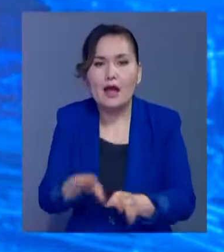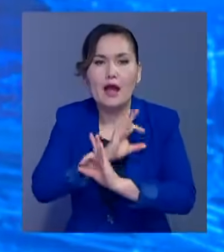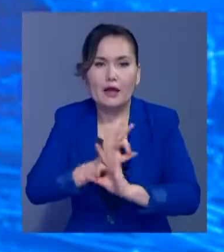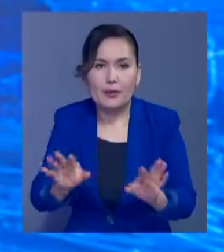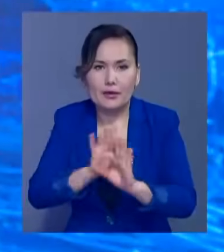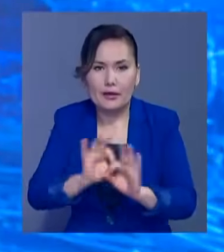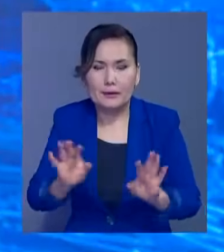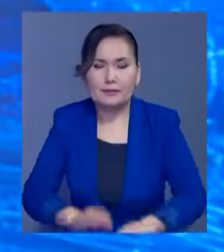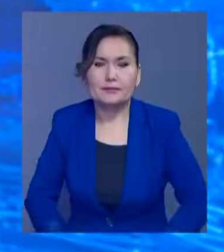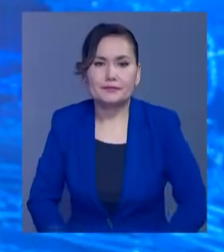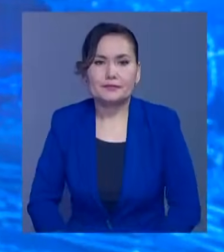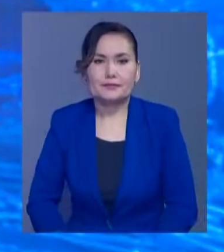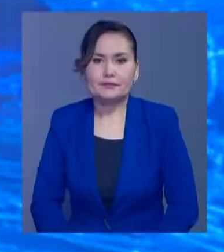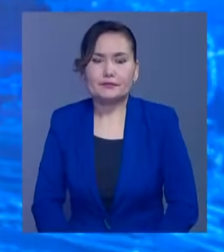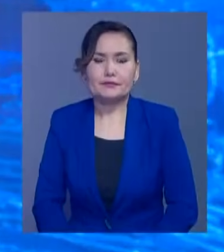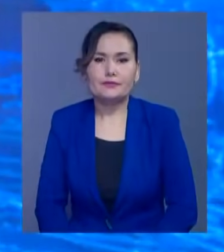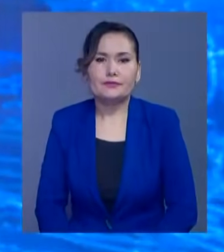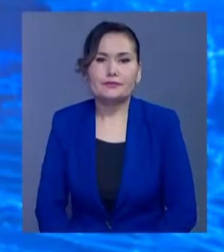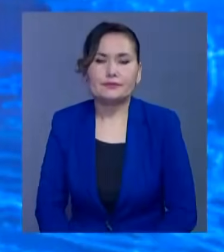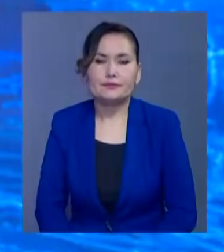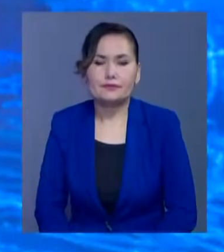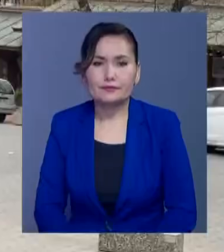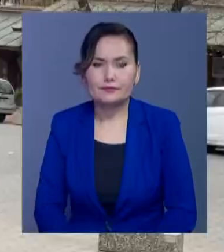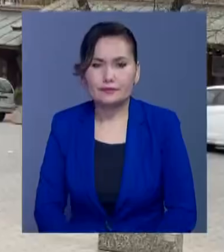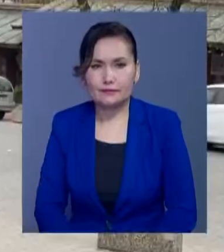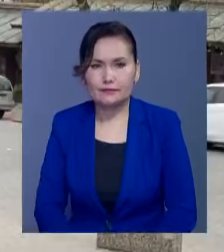тілшіміз Меруерт Қанағат айтып берсін.